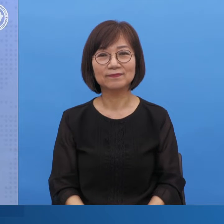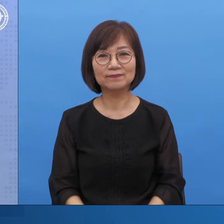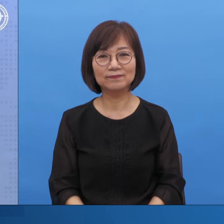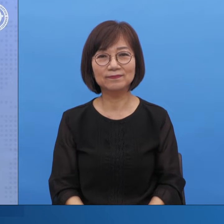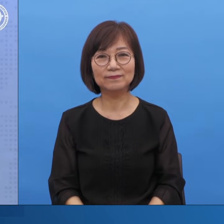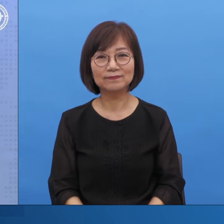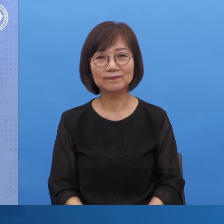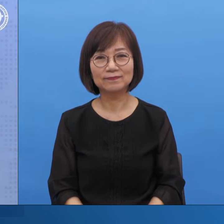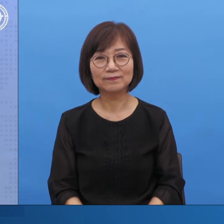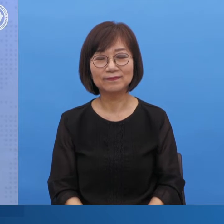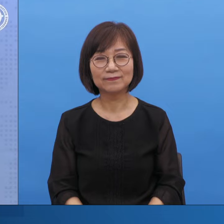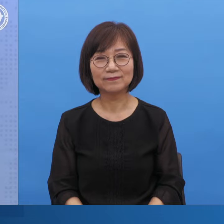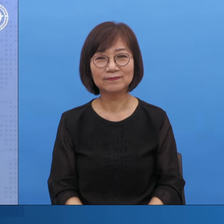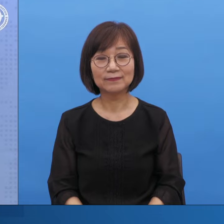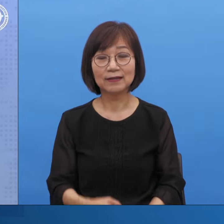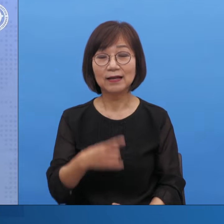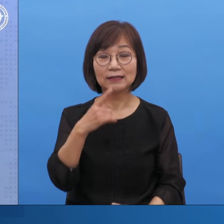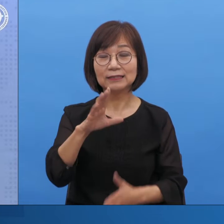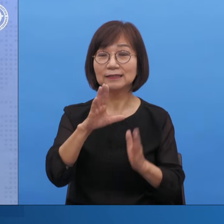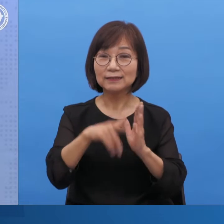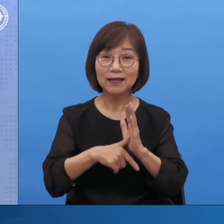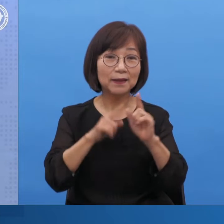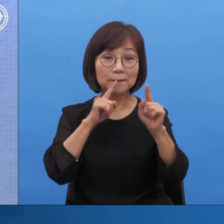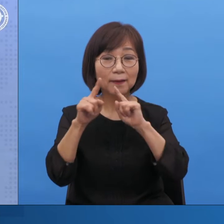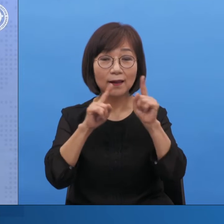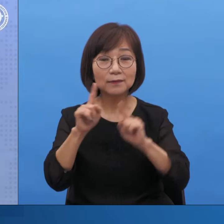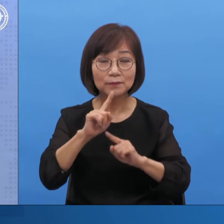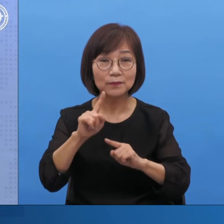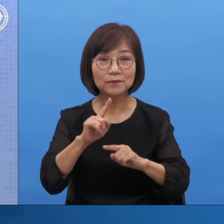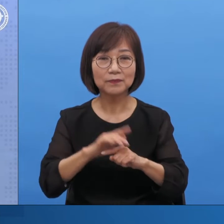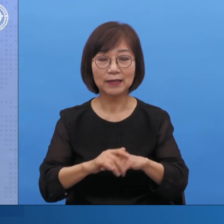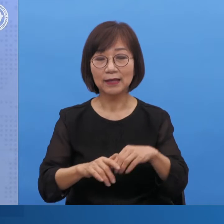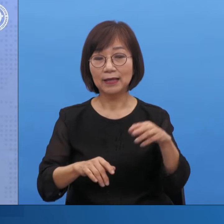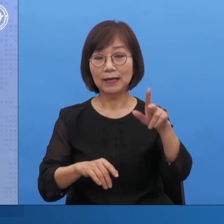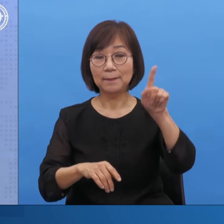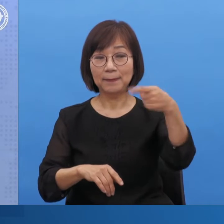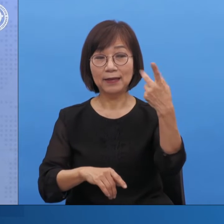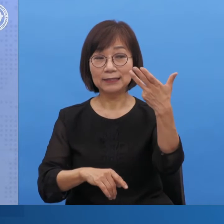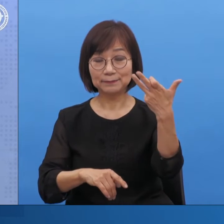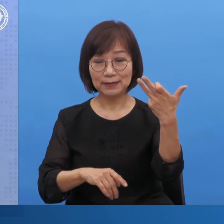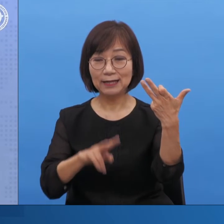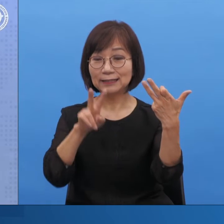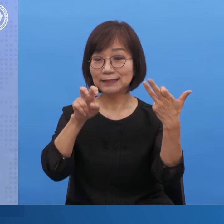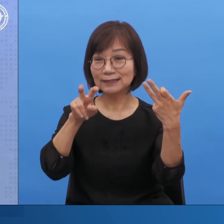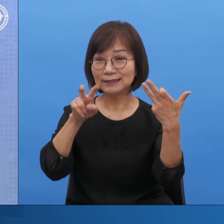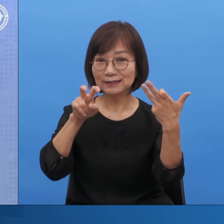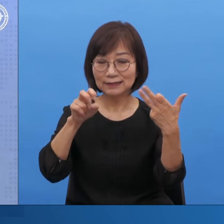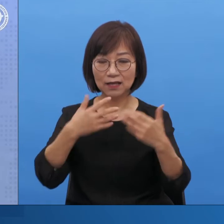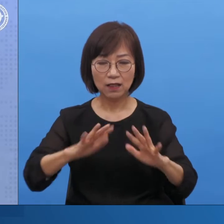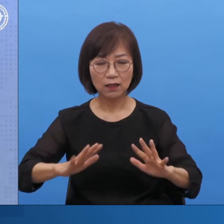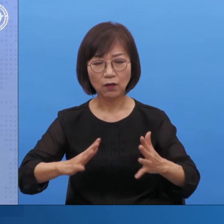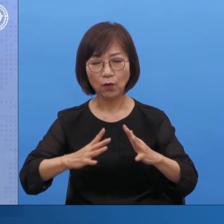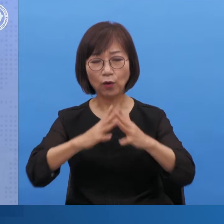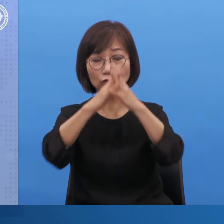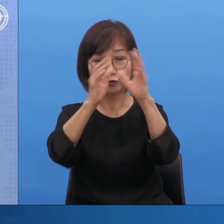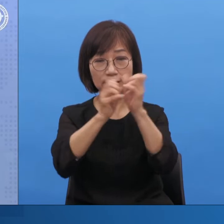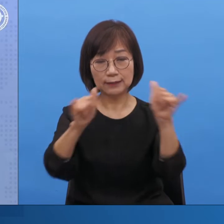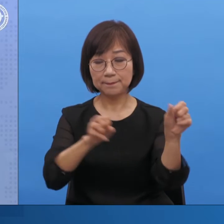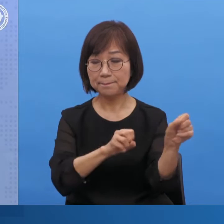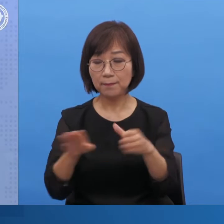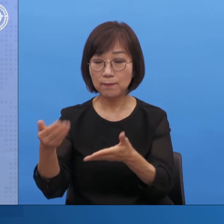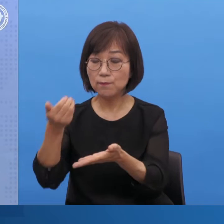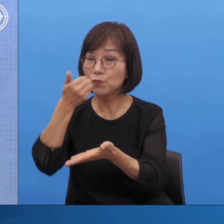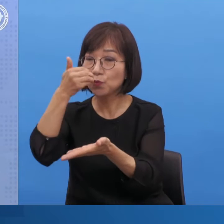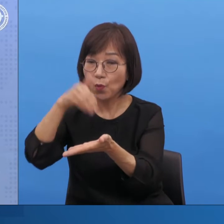become my salvation. 그러면서 한 말입니다. And then he says, 22절에 verse 22, 건축자가 버린 돌이